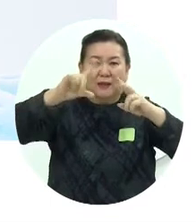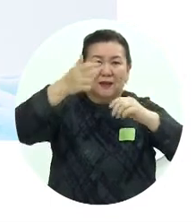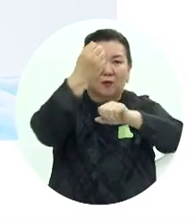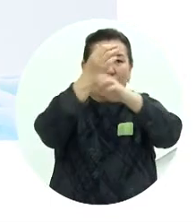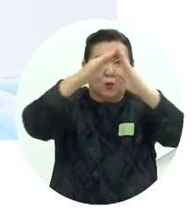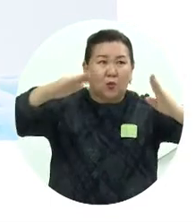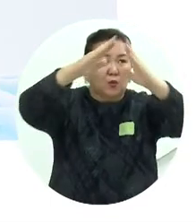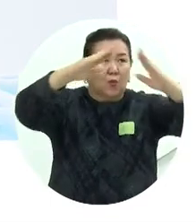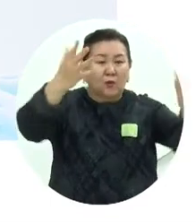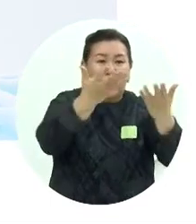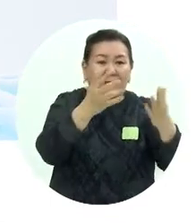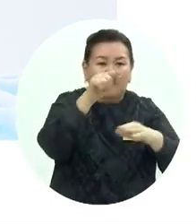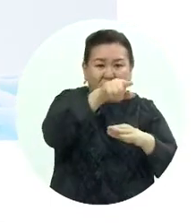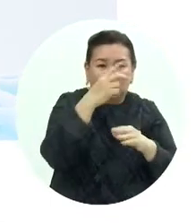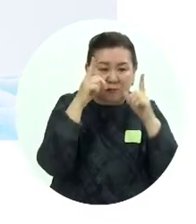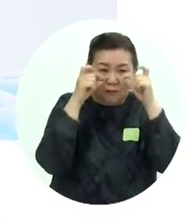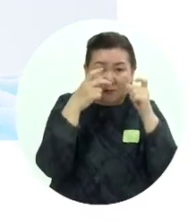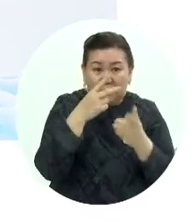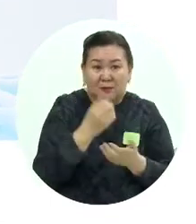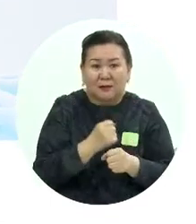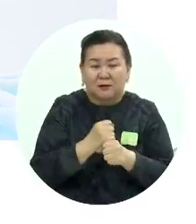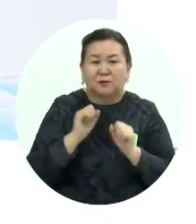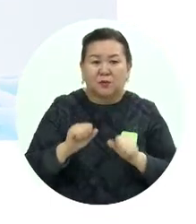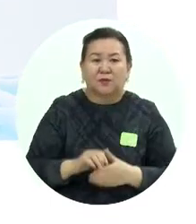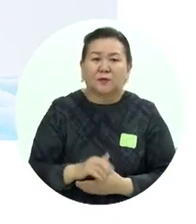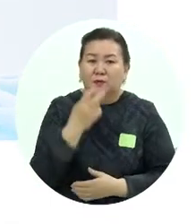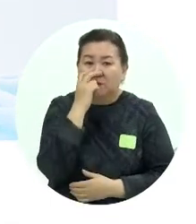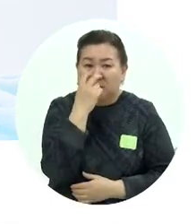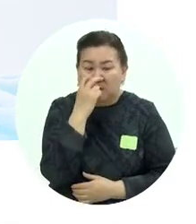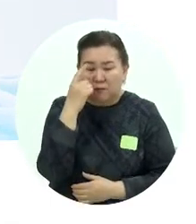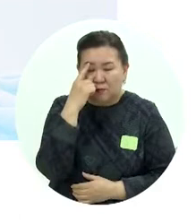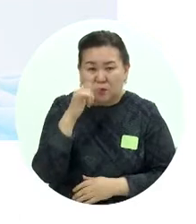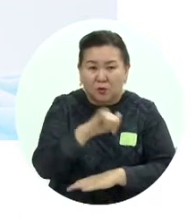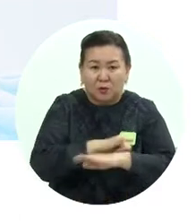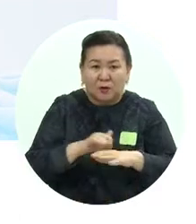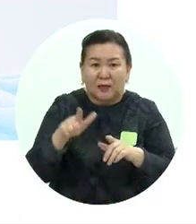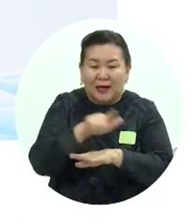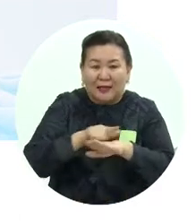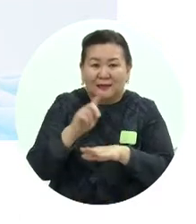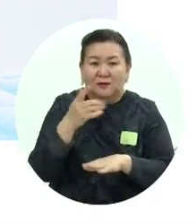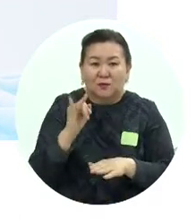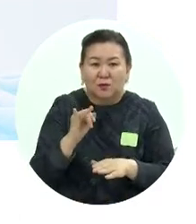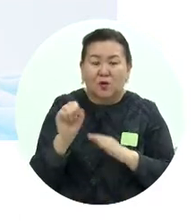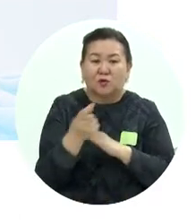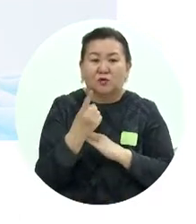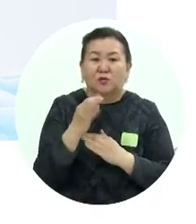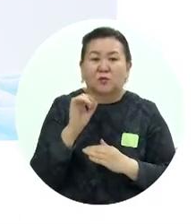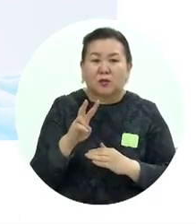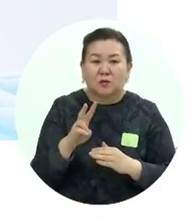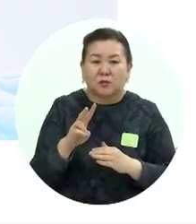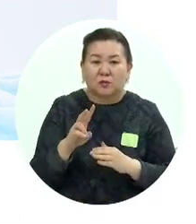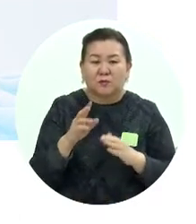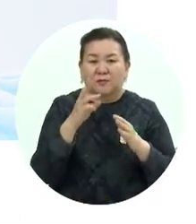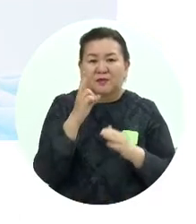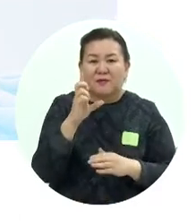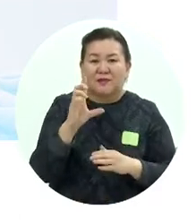байна. За эндээс нэг онцлогийг бид нэр ажиглаж болно. Юу вэ гэхээр Монгол орны гадар зүүн байрлалын бас нэг онцлог бол